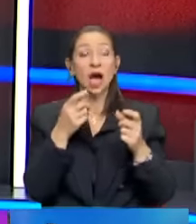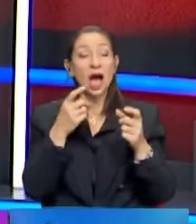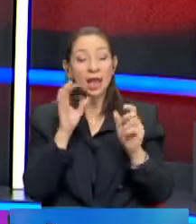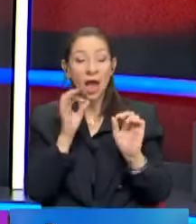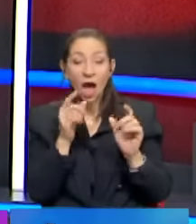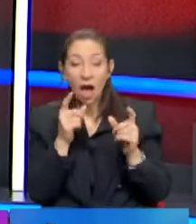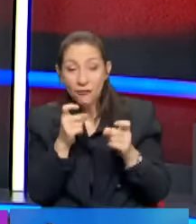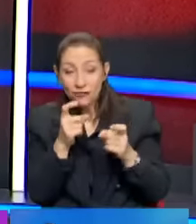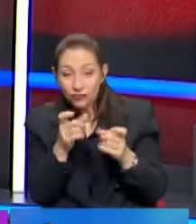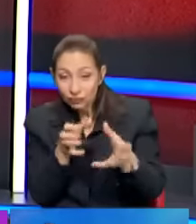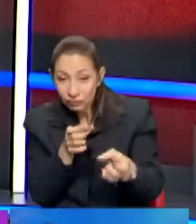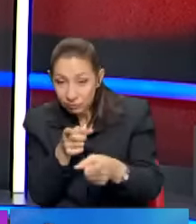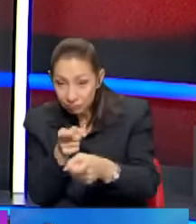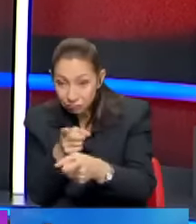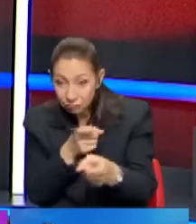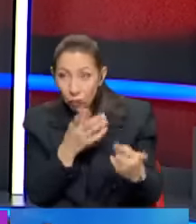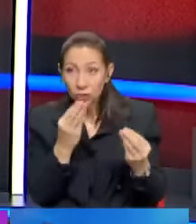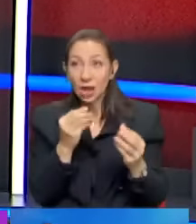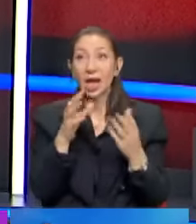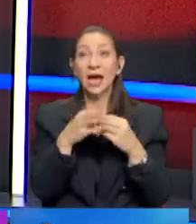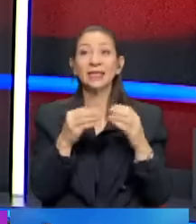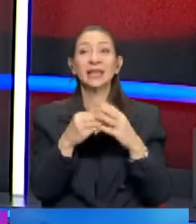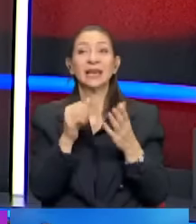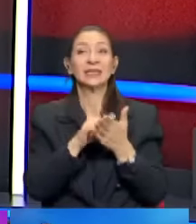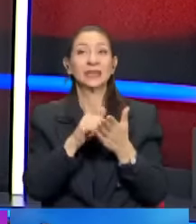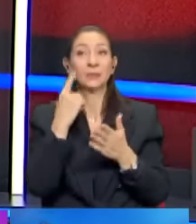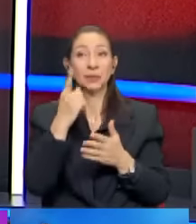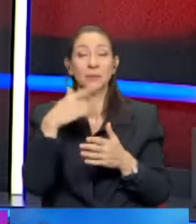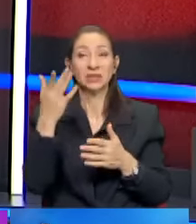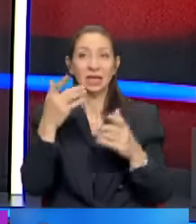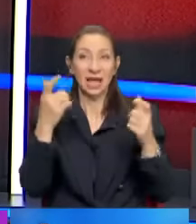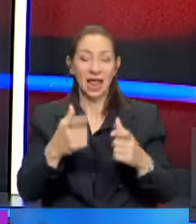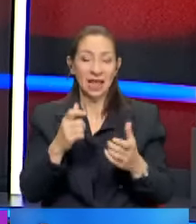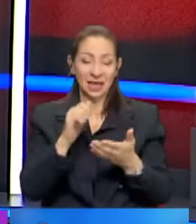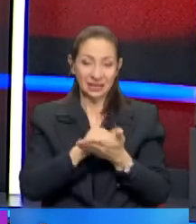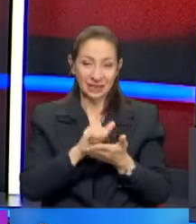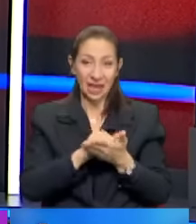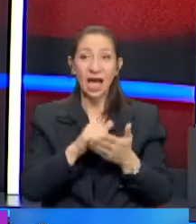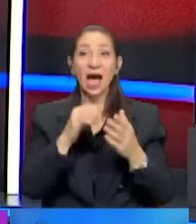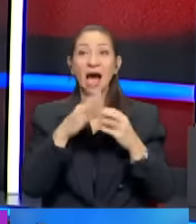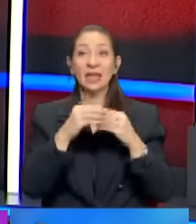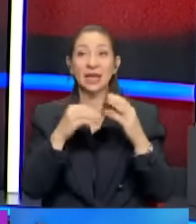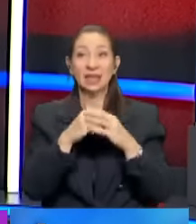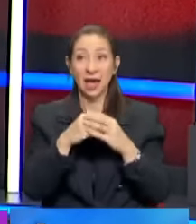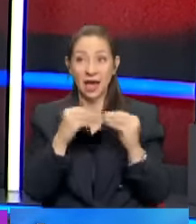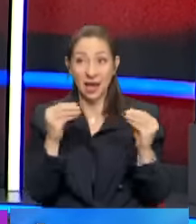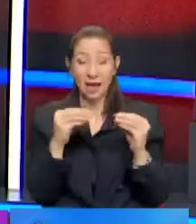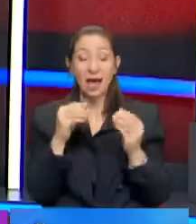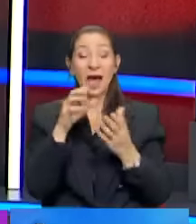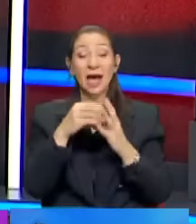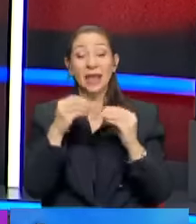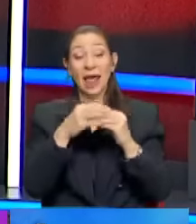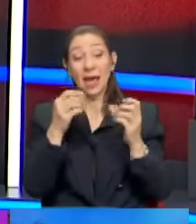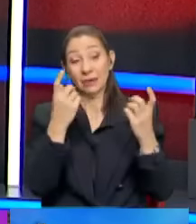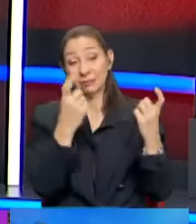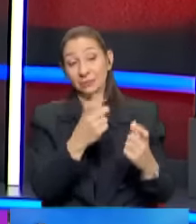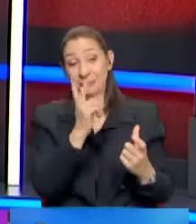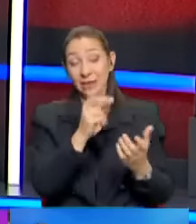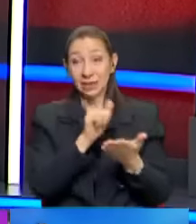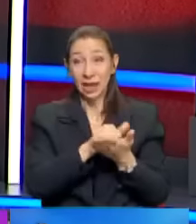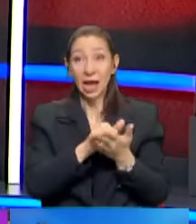olduk demiş Dünya gazetesi Adana gazetesi Bakacağız bir başka yerel gazete için Adana'ya gideceğiz Adana gazetesinde de